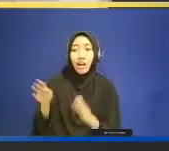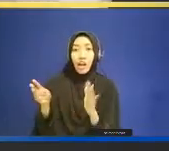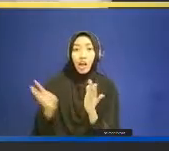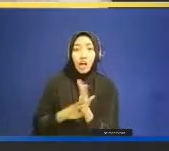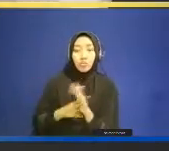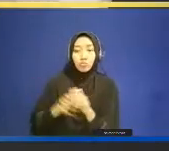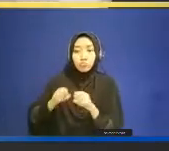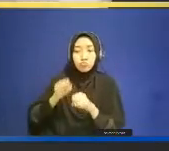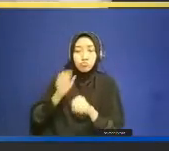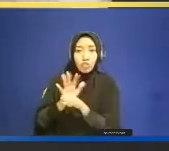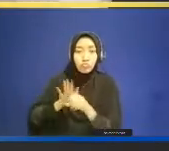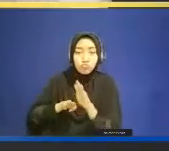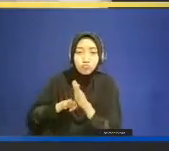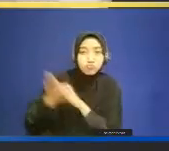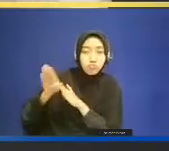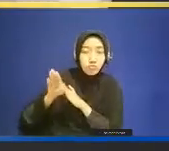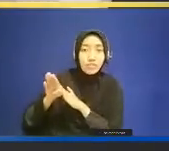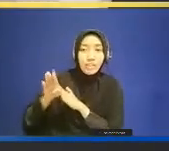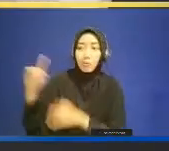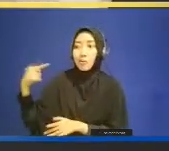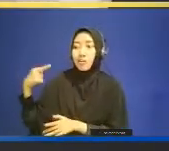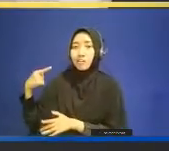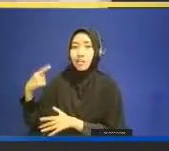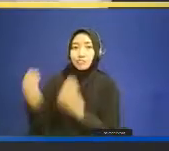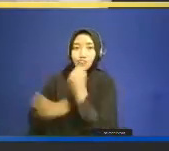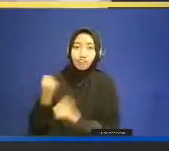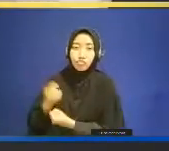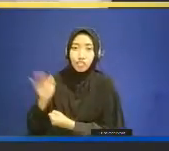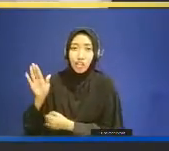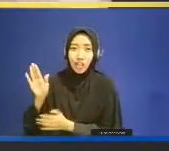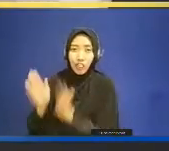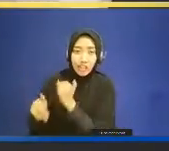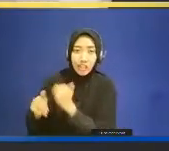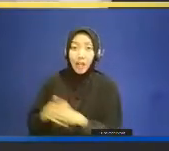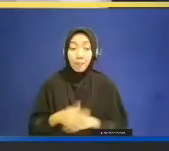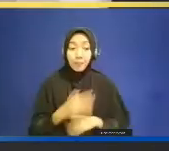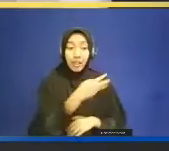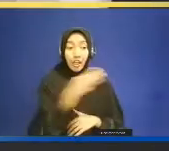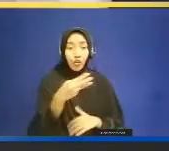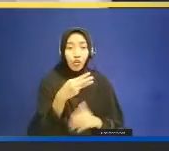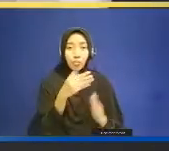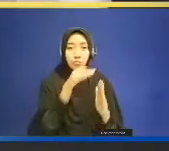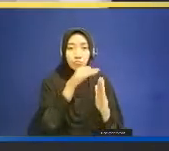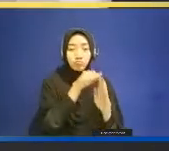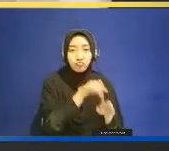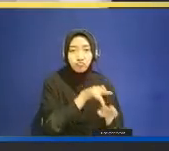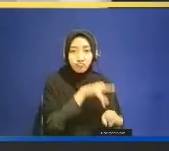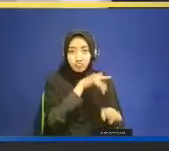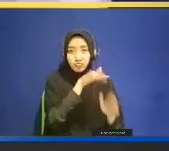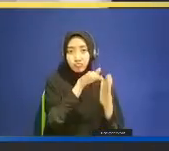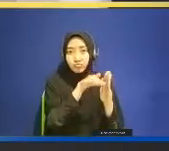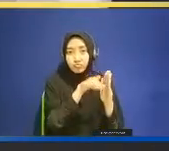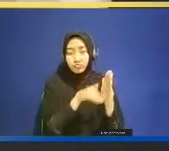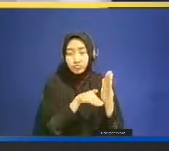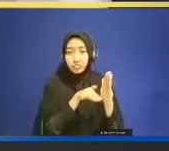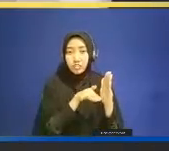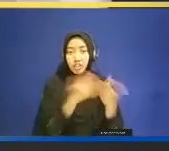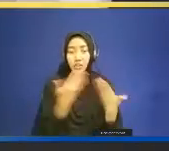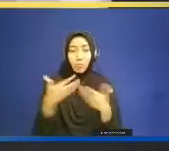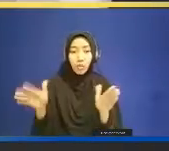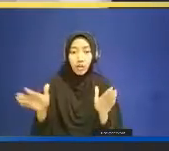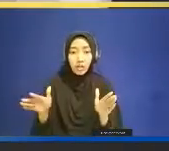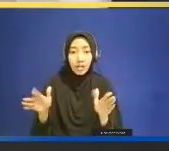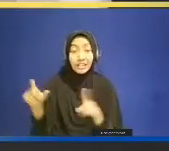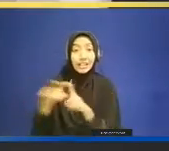naik pemerintah harus taiten lagi situ kemudian tumbuhan ekonomi melambat dibuka lagi inget apa yang